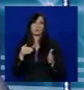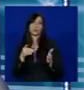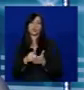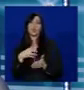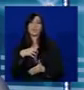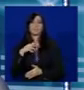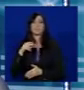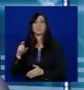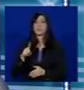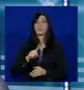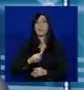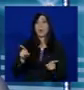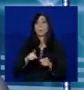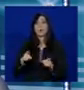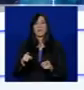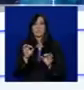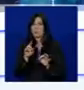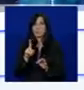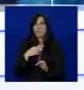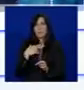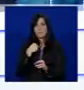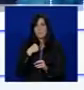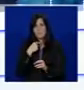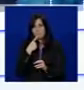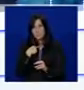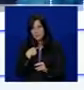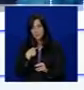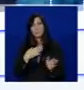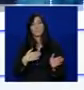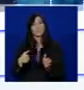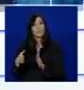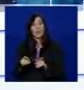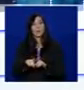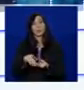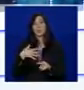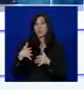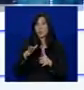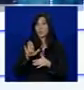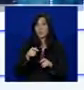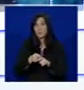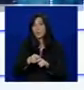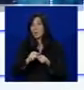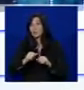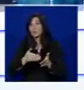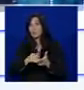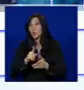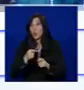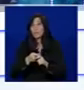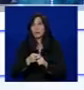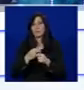пак. Никой не ме е питал. Като искат хората ви да направите кабинет, защо не ви дадат 121? Аз дойдох пеша, господин Цонев. Да видим какъв